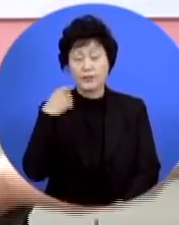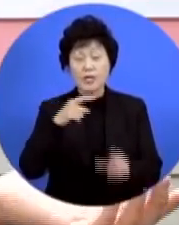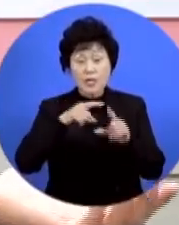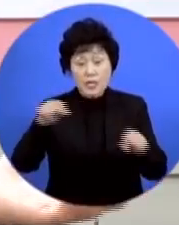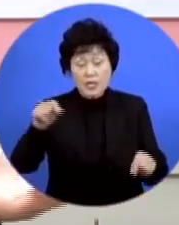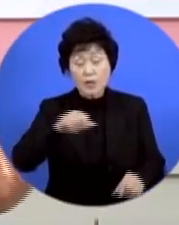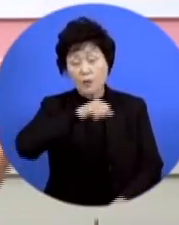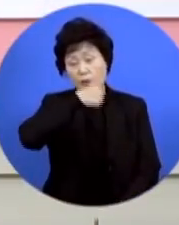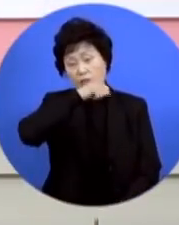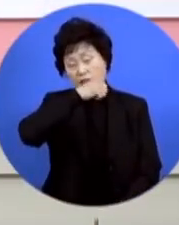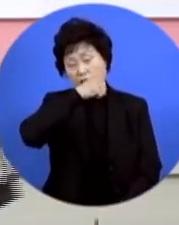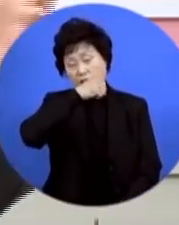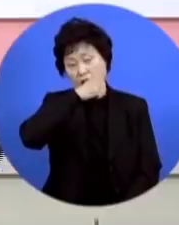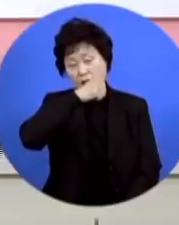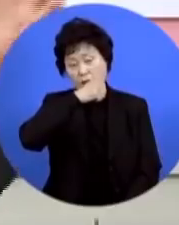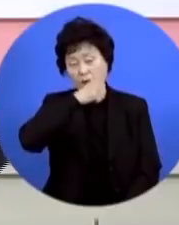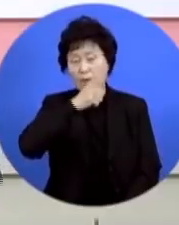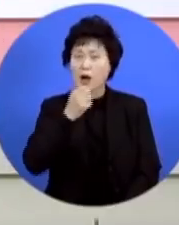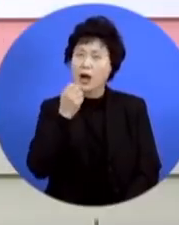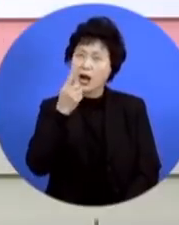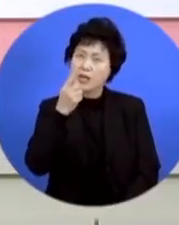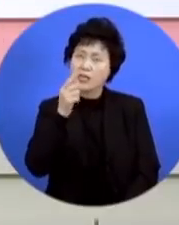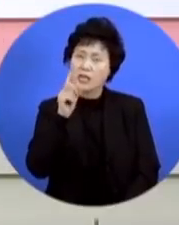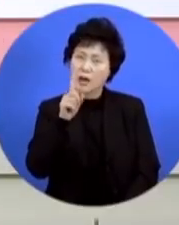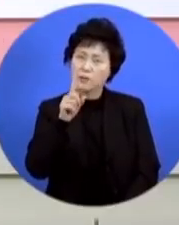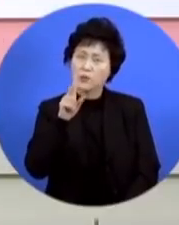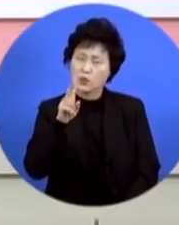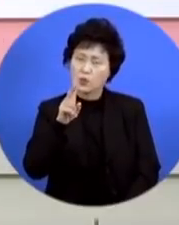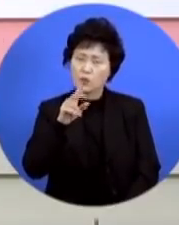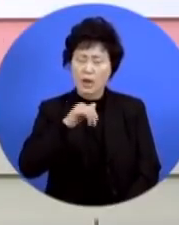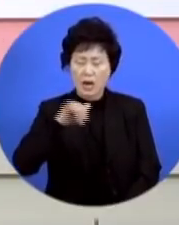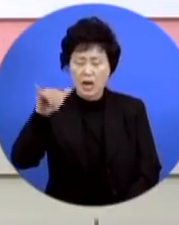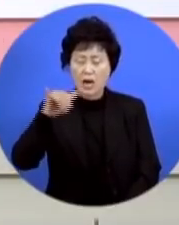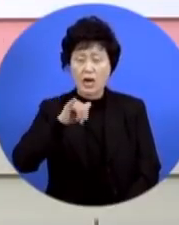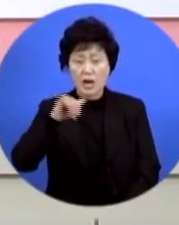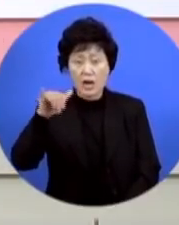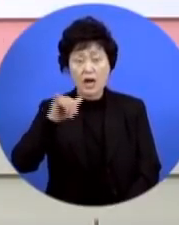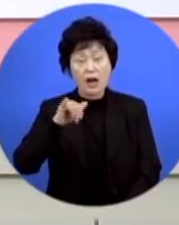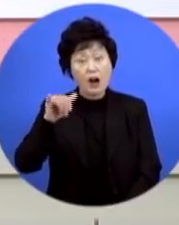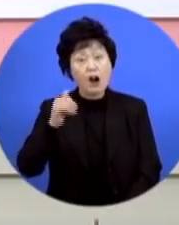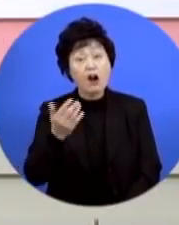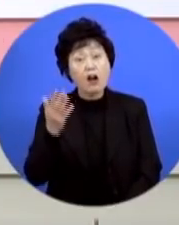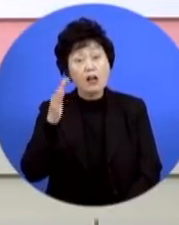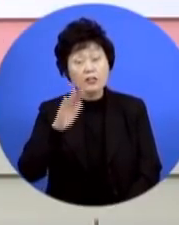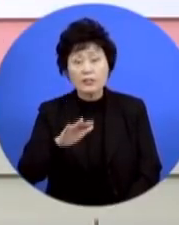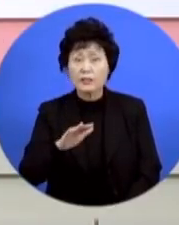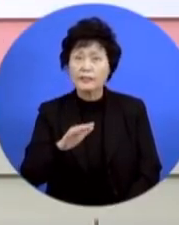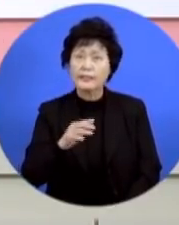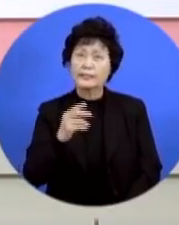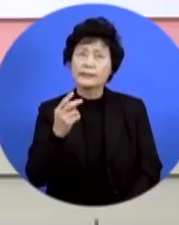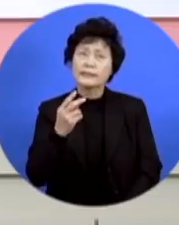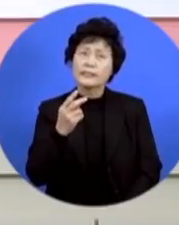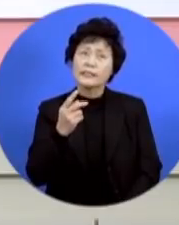대만을 갔다가 뭐 한 달에 한두 번씩 계속 하면서 로스나타 때문에 하다가 2006년도인가